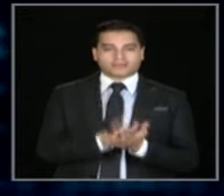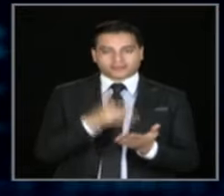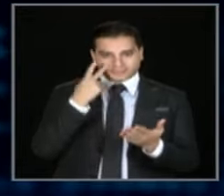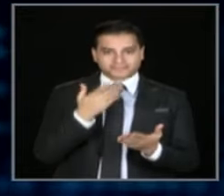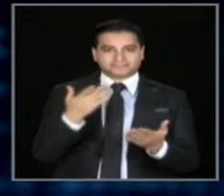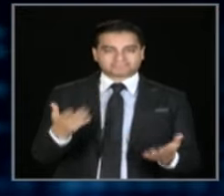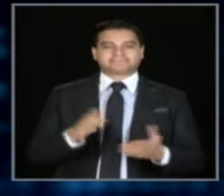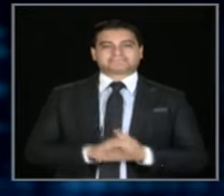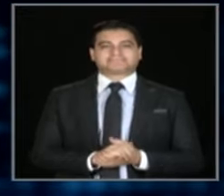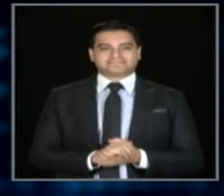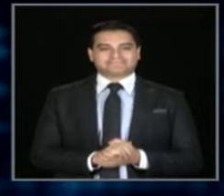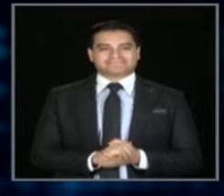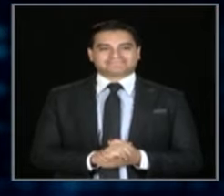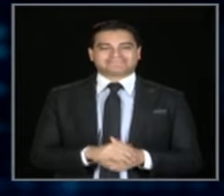الحظ.